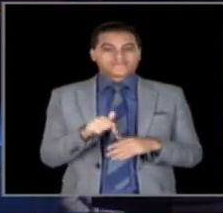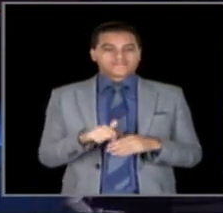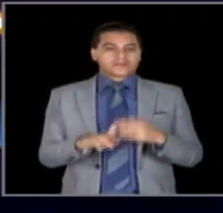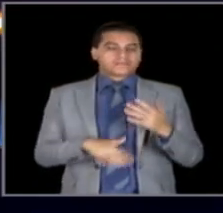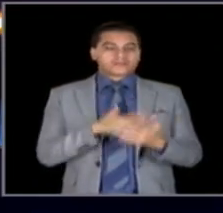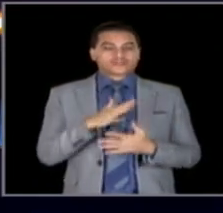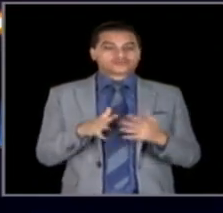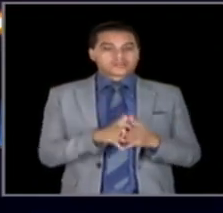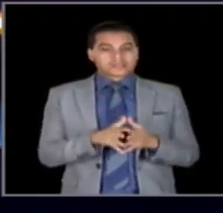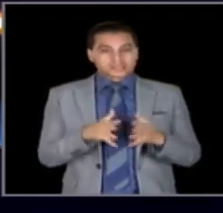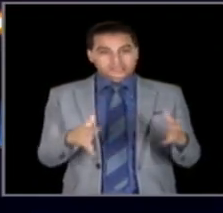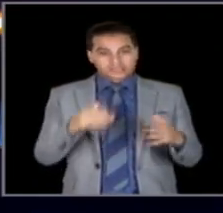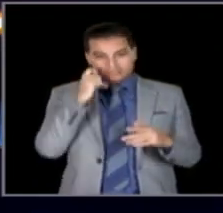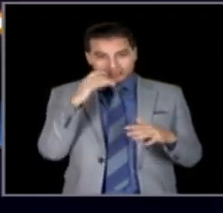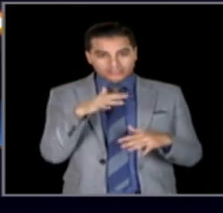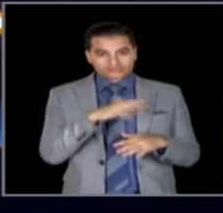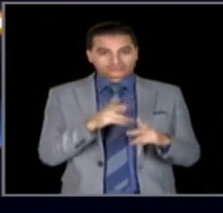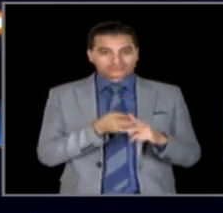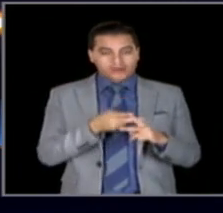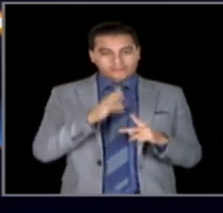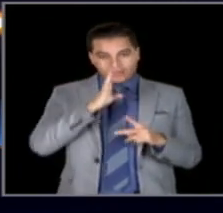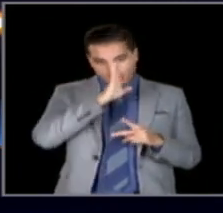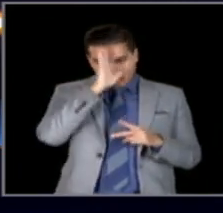المأساة اللي بيعيشها شعب العراق.